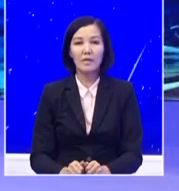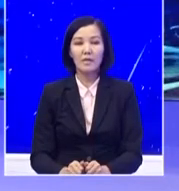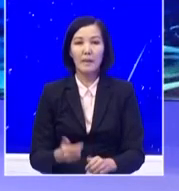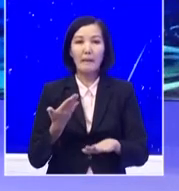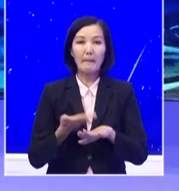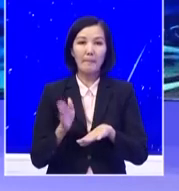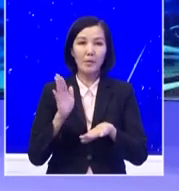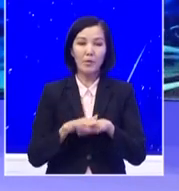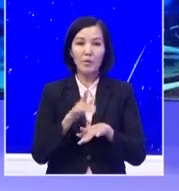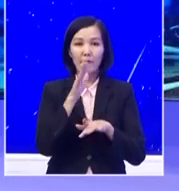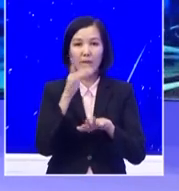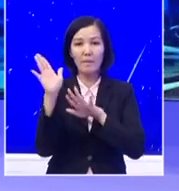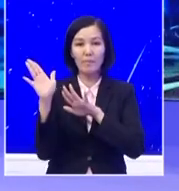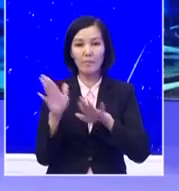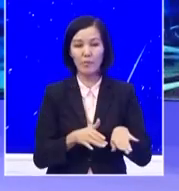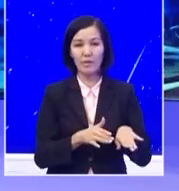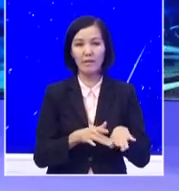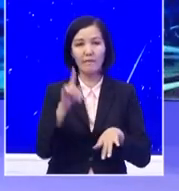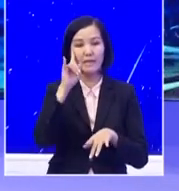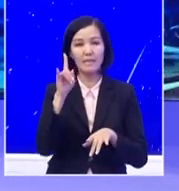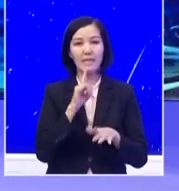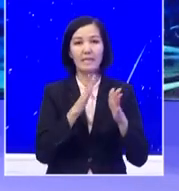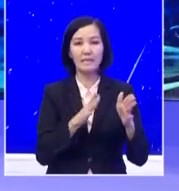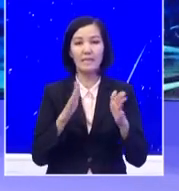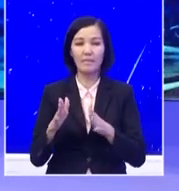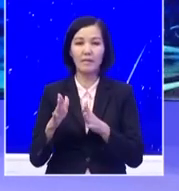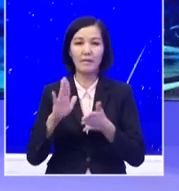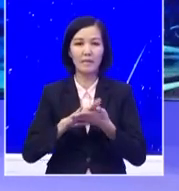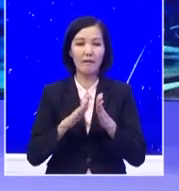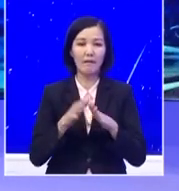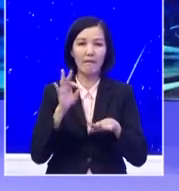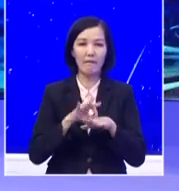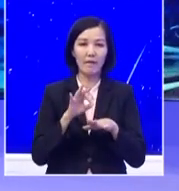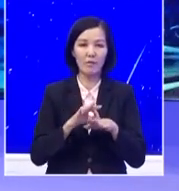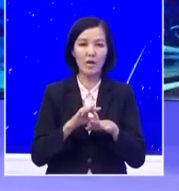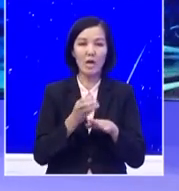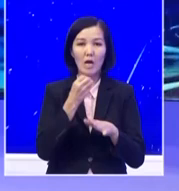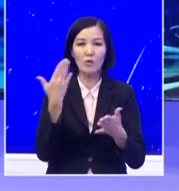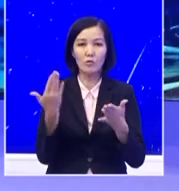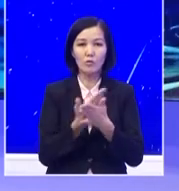Пик пройден. В Казахстане стабилизировалась ситуация с коронавирусом. Радостную